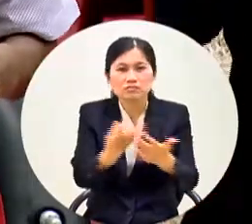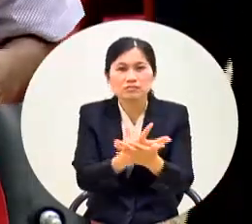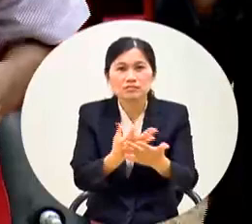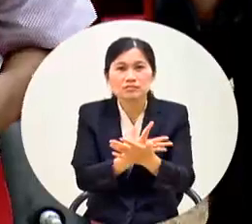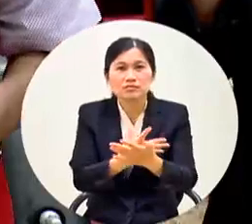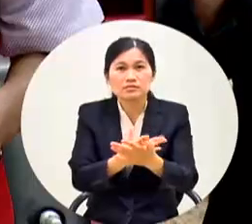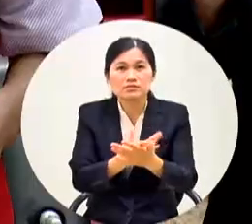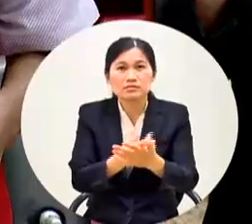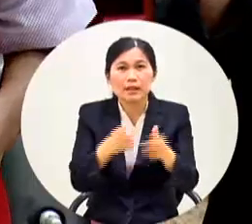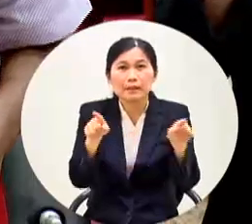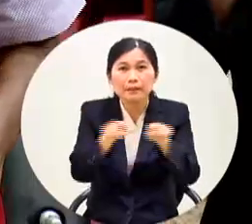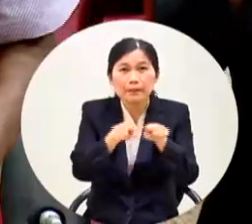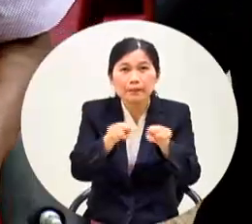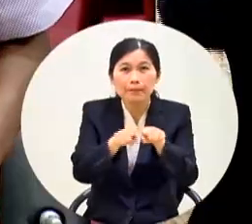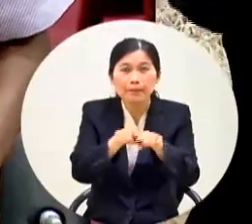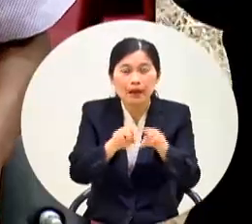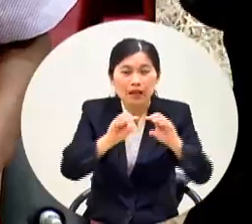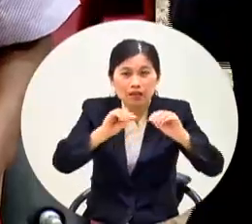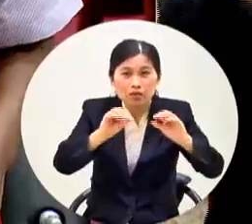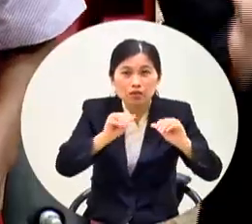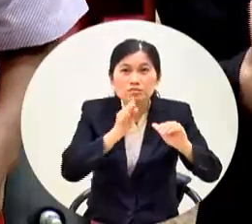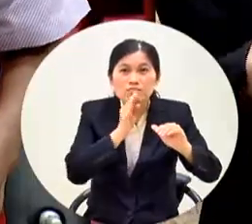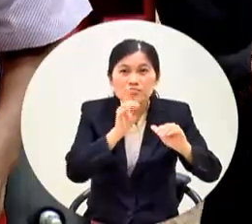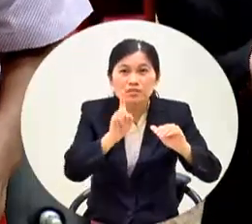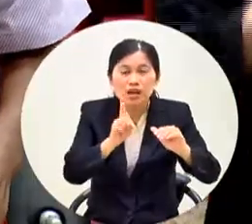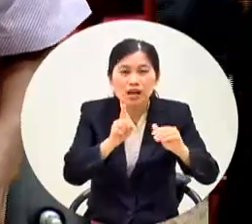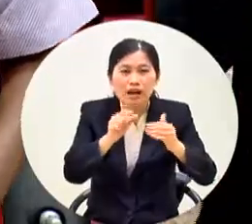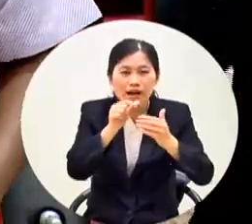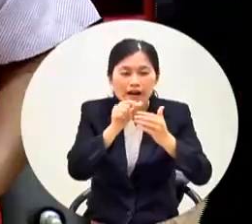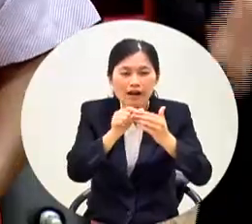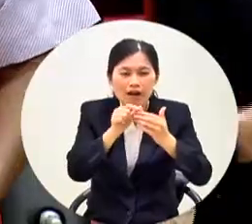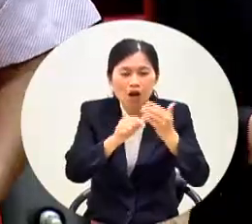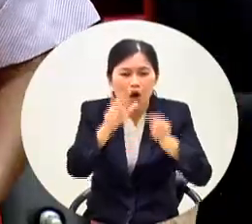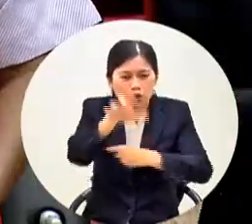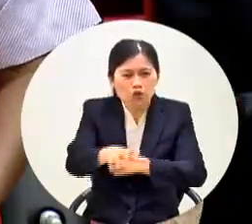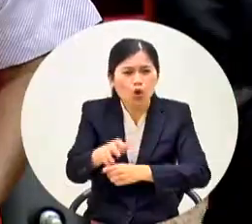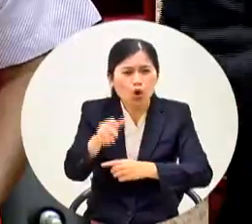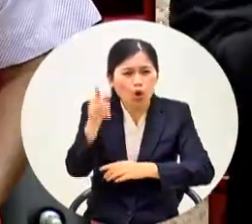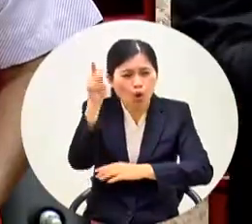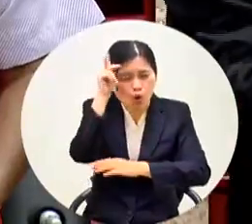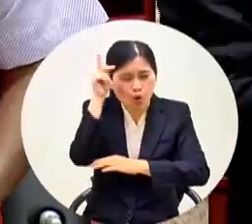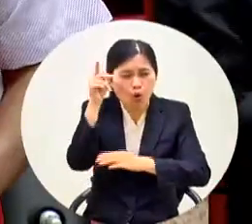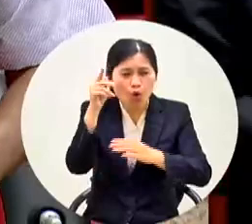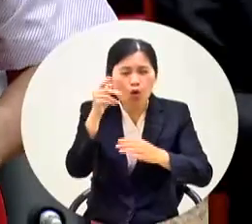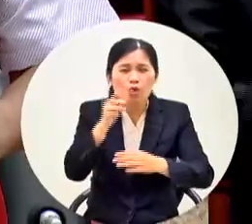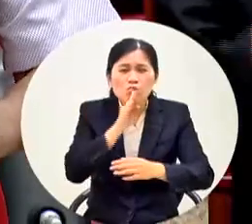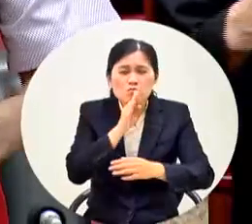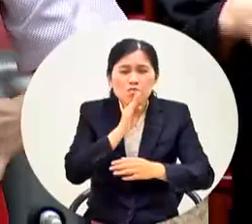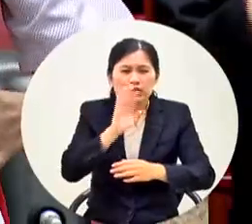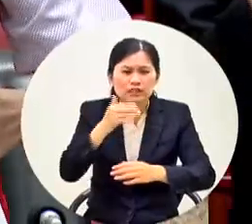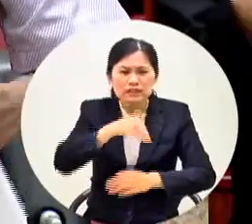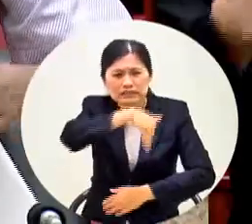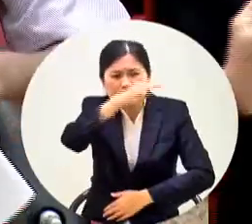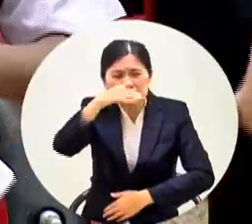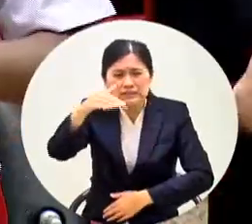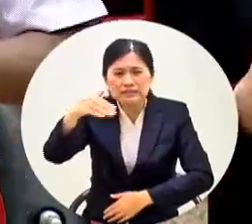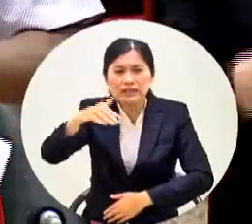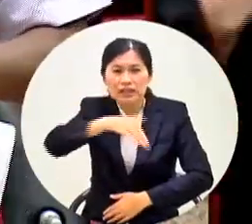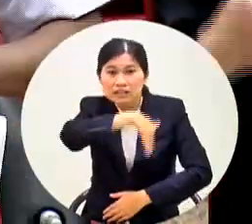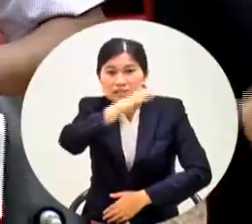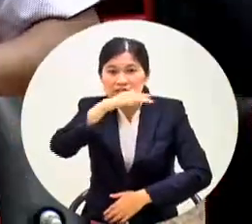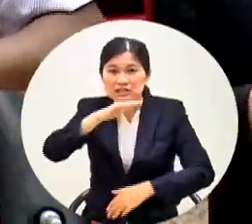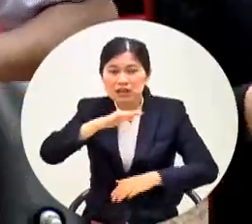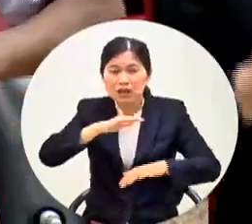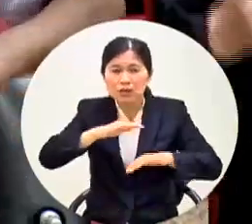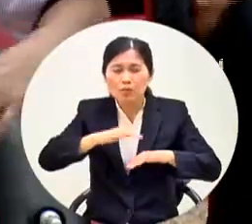他一般的那个土地呢，它是合法的农舍，但是它的这个使用分区是山坡地保育区里面的农牧用地，